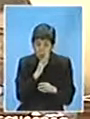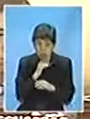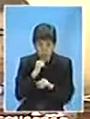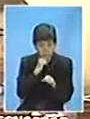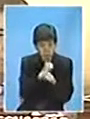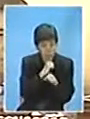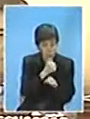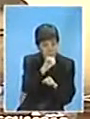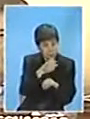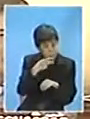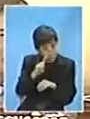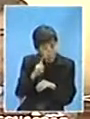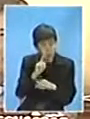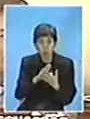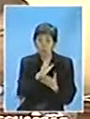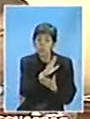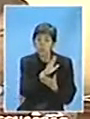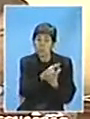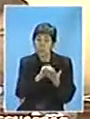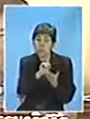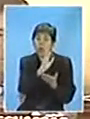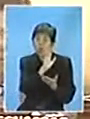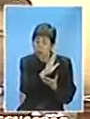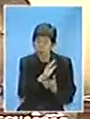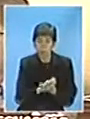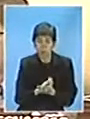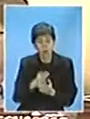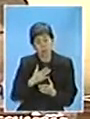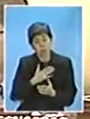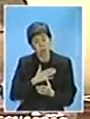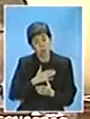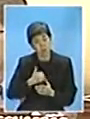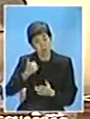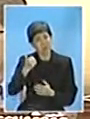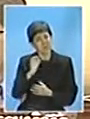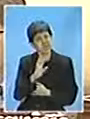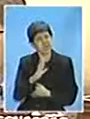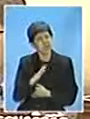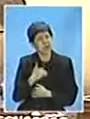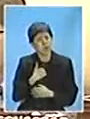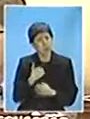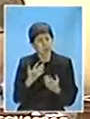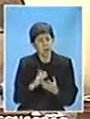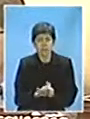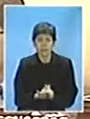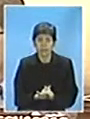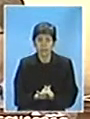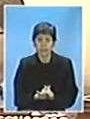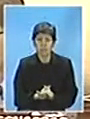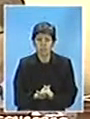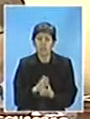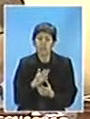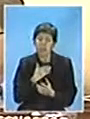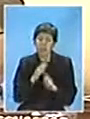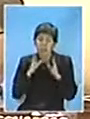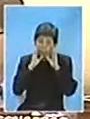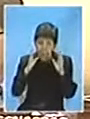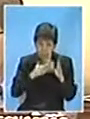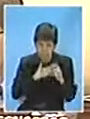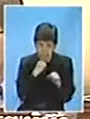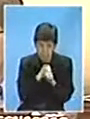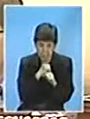ได้นี่น่าเป็นประโยชน์กับตัวสภาเขาไม่ใช่เราได้อะไรขึ้นมานะเราไม่ได้อะไรเลยนะแต่ด้วยประสบการณ์ของ